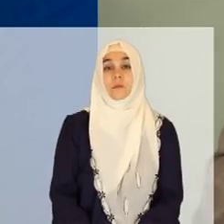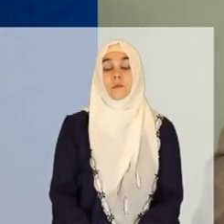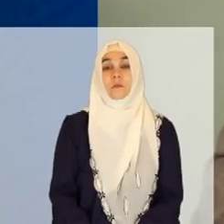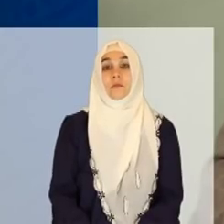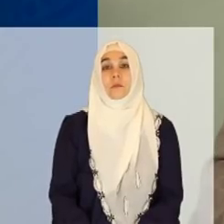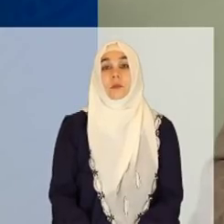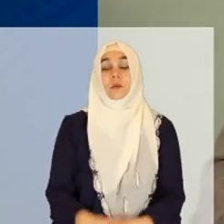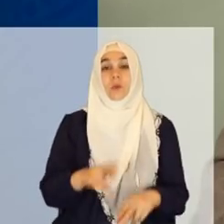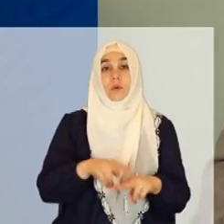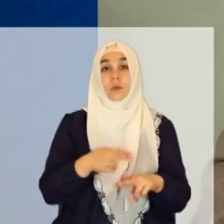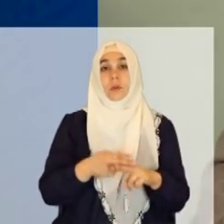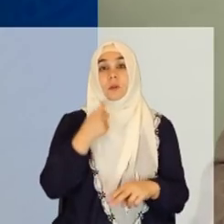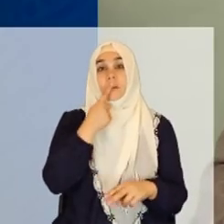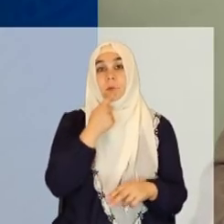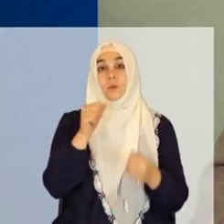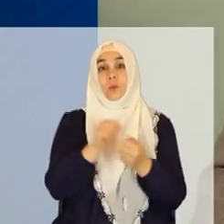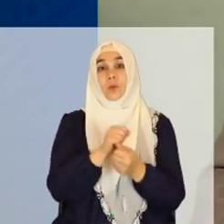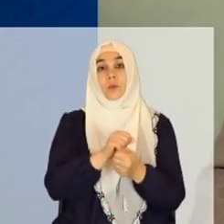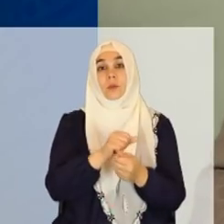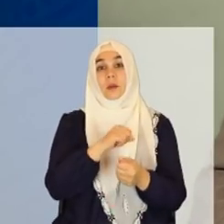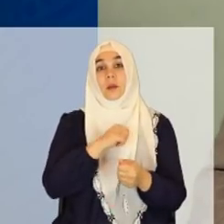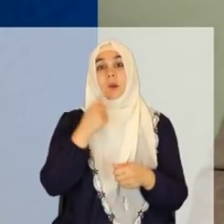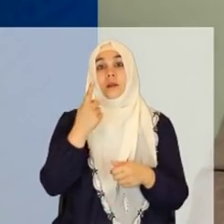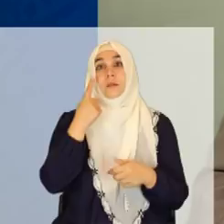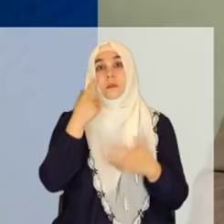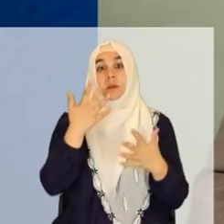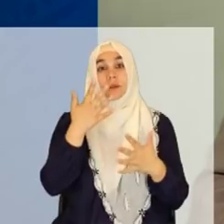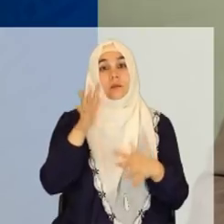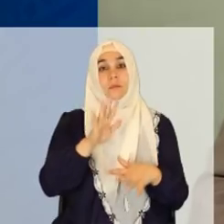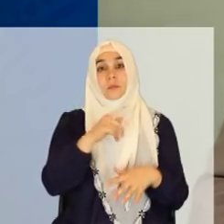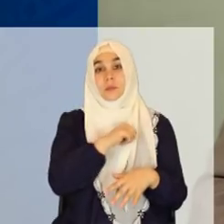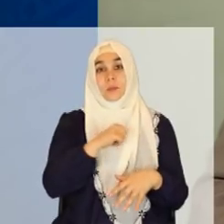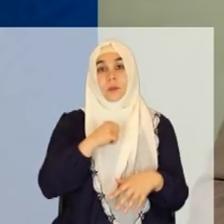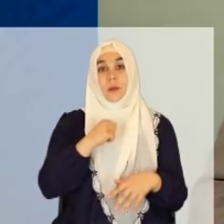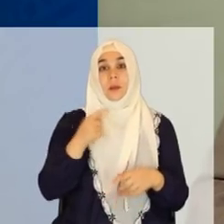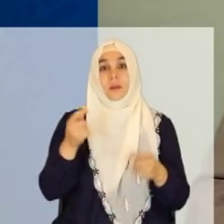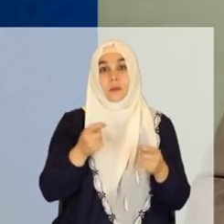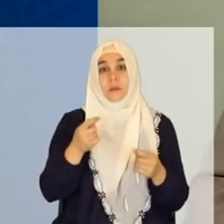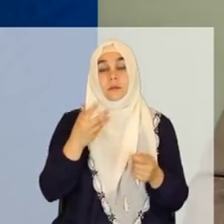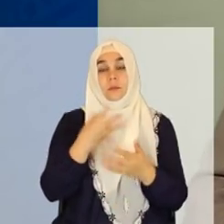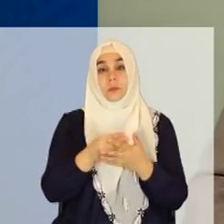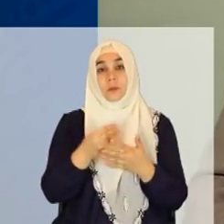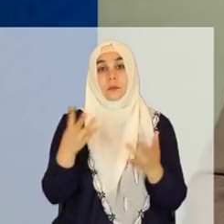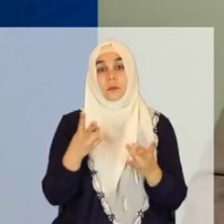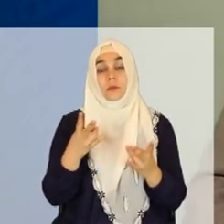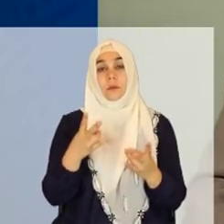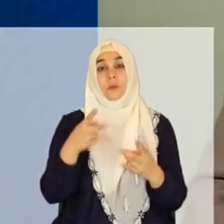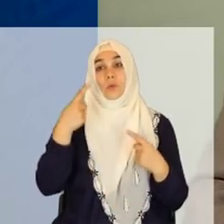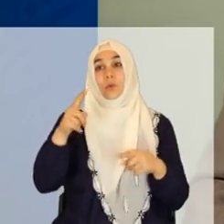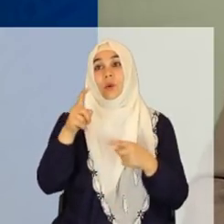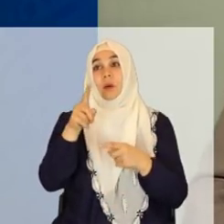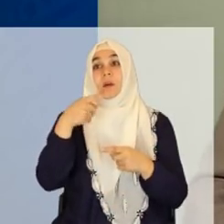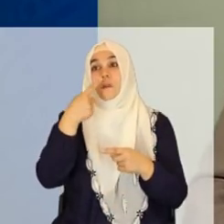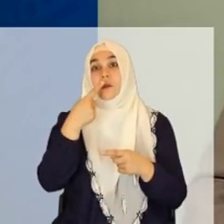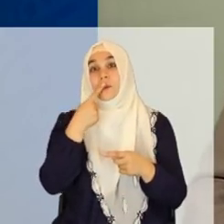Shu labini qurib, roza tutganligini alomati paydo bo'lib qolishidan ehtiyot bo'lsin, shuni yo'qotib tursin. Birovlar ana